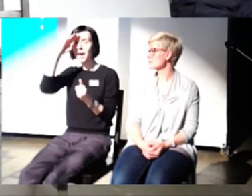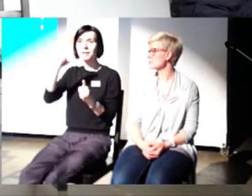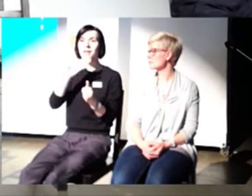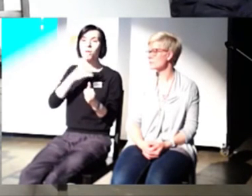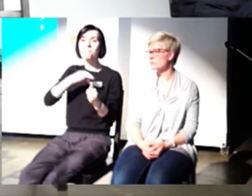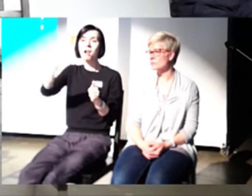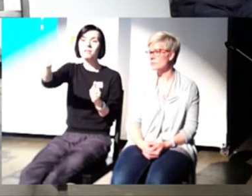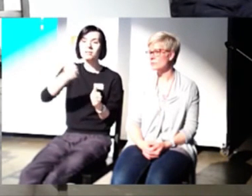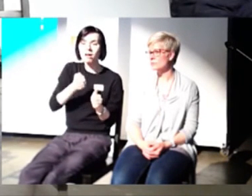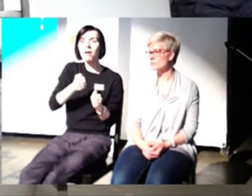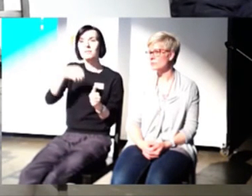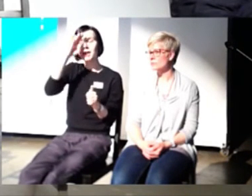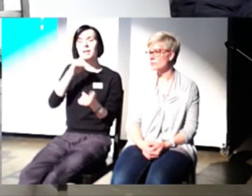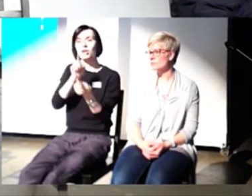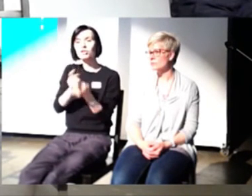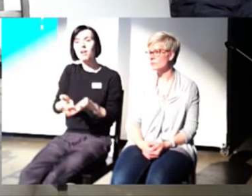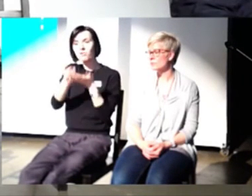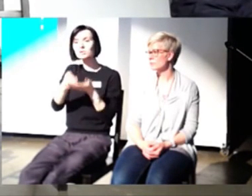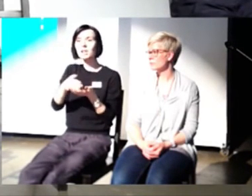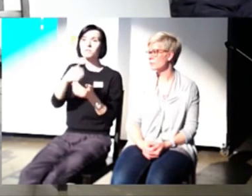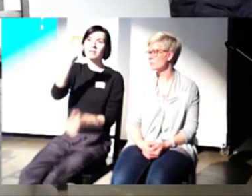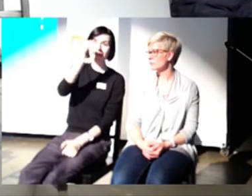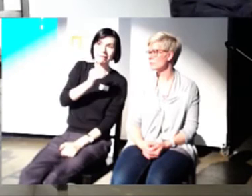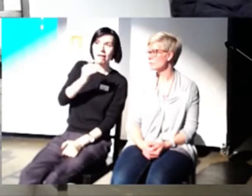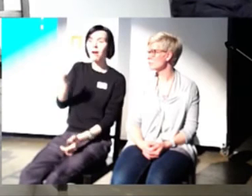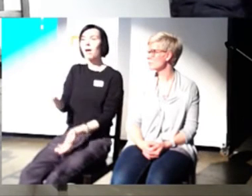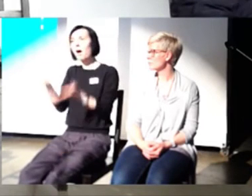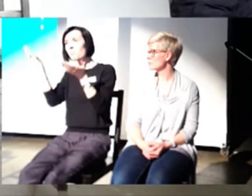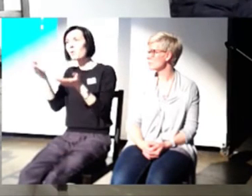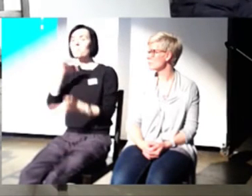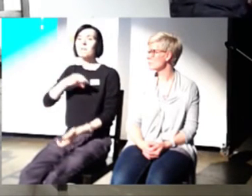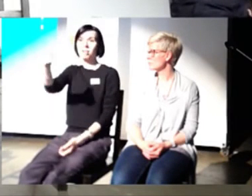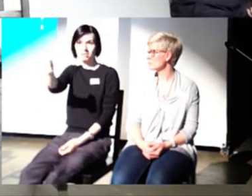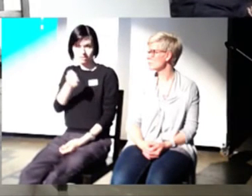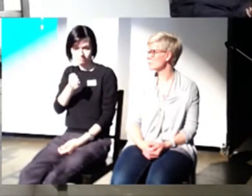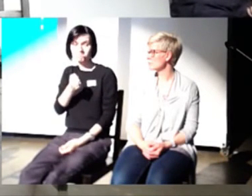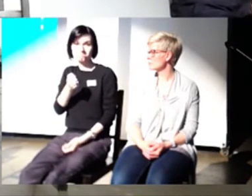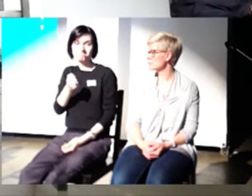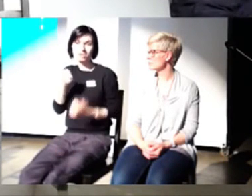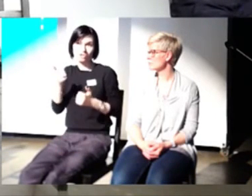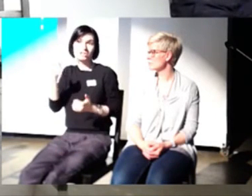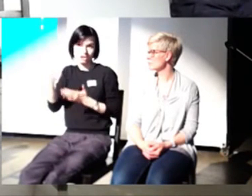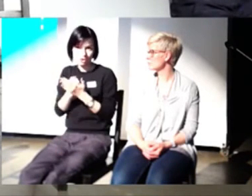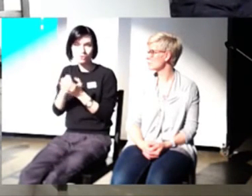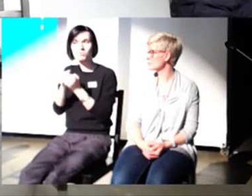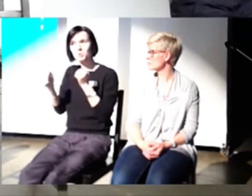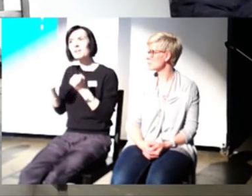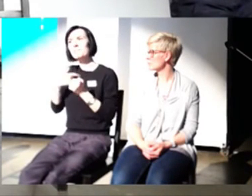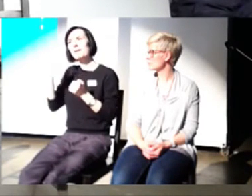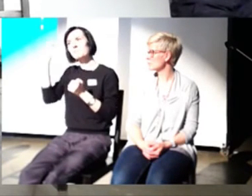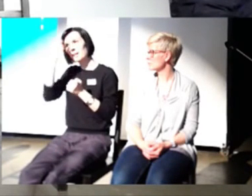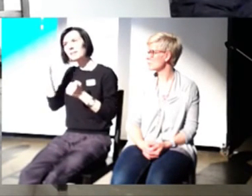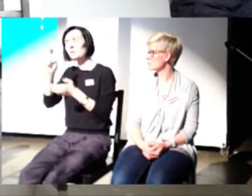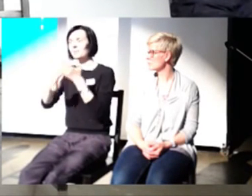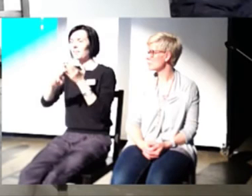aamuksi, tämmöisiin henkilökohtaisiin toimiin. Mutta mä jopa mietin jossain vaiheessa sitä, että kun kaikilla taiteilijalla on vähän tiukkaa, niin olisiko